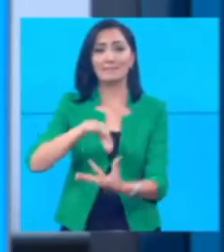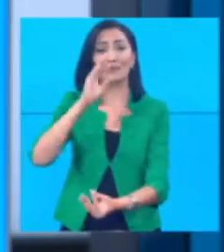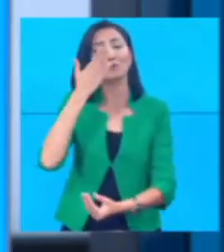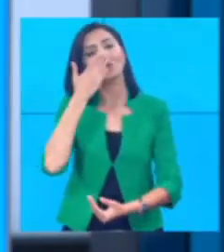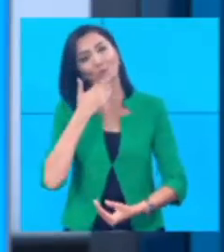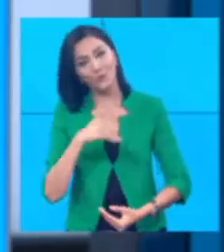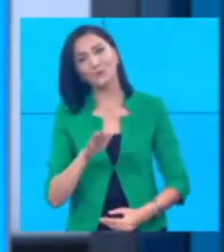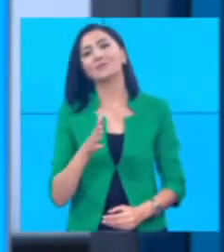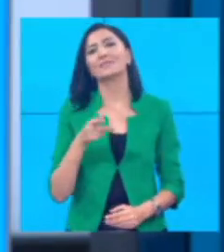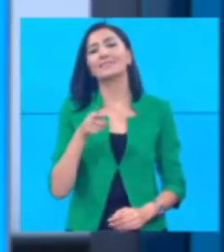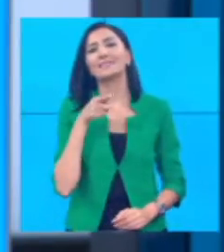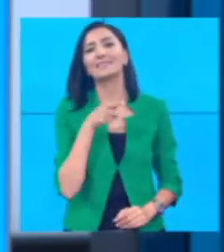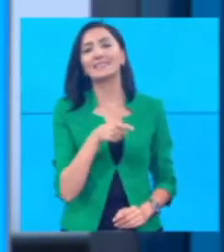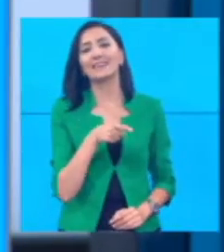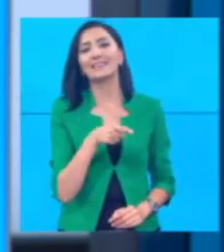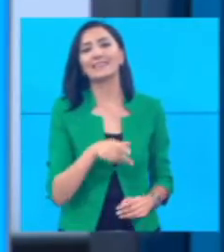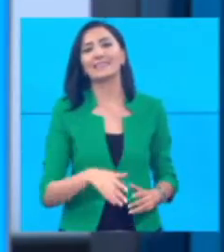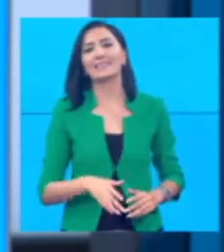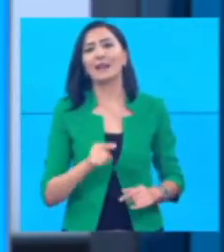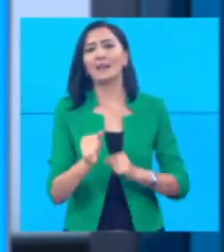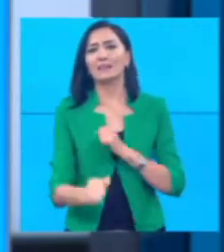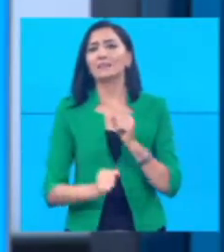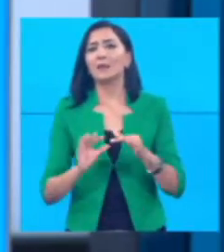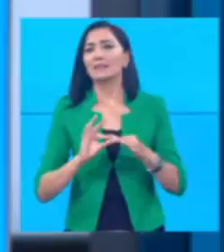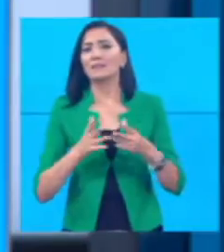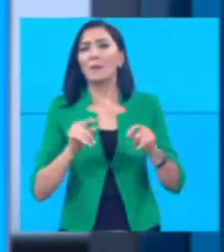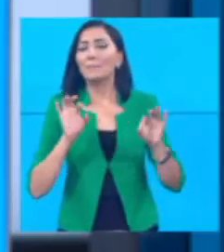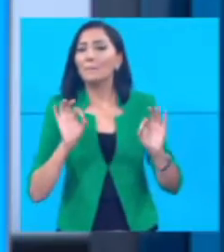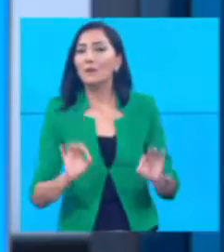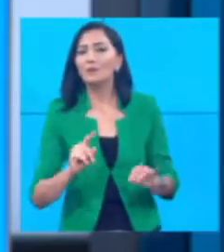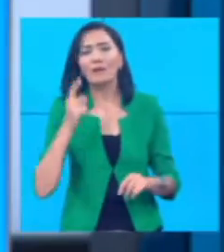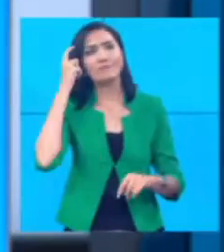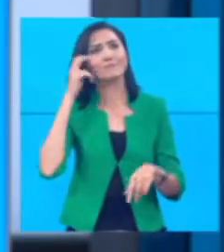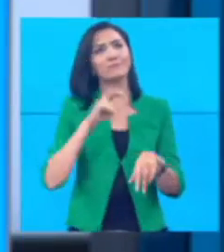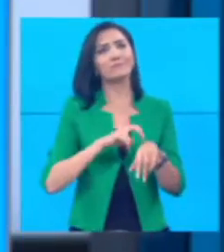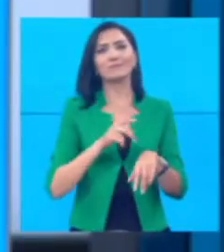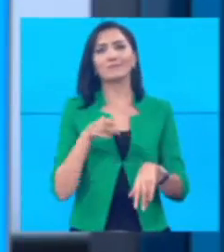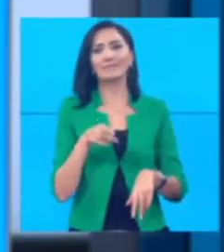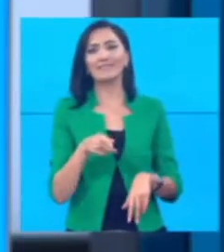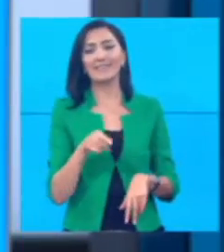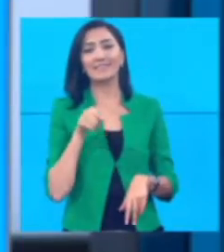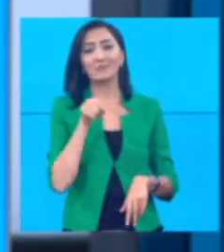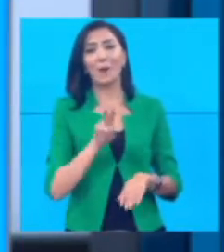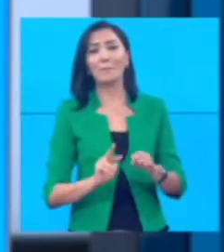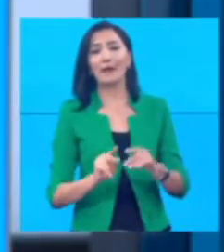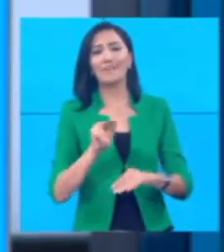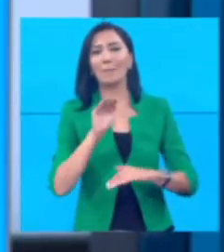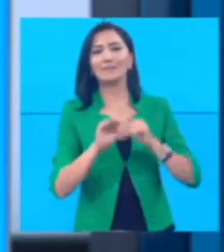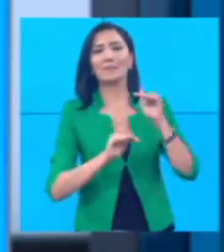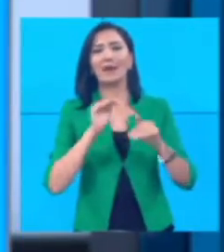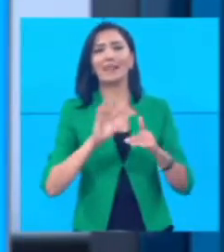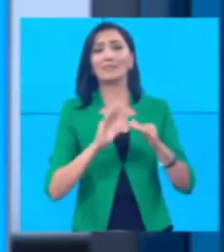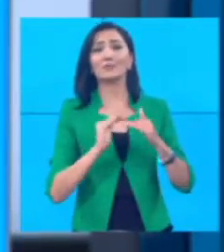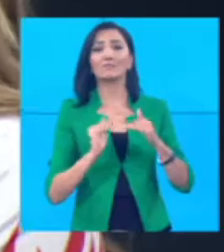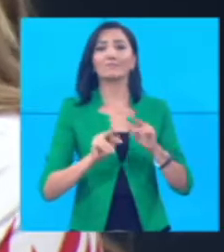yoktu. Sen atletizme nasıl başladın, nereden aklına geldi ve bu merdivenin